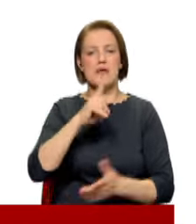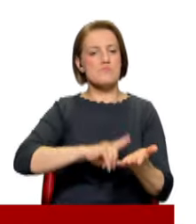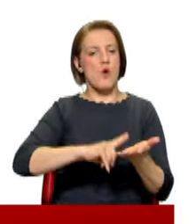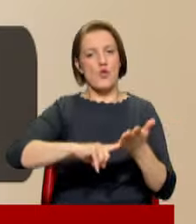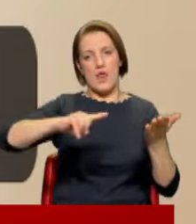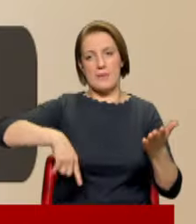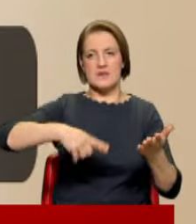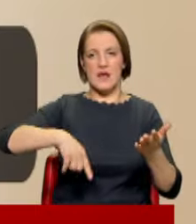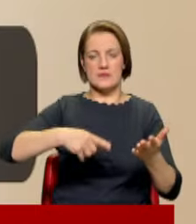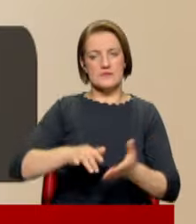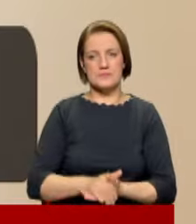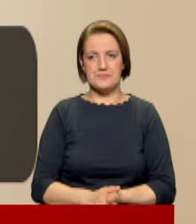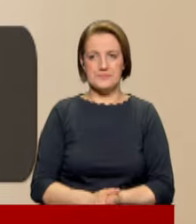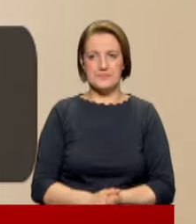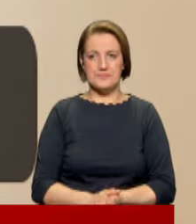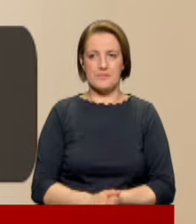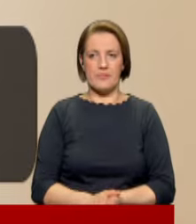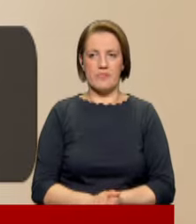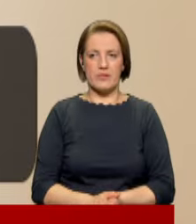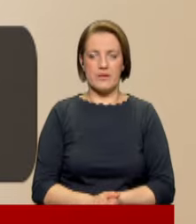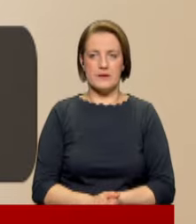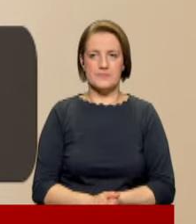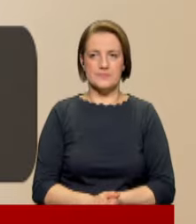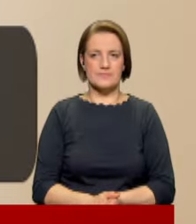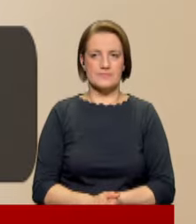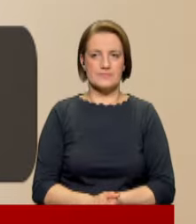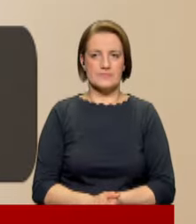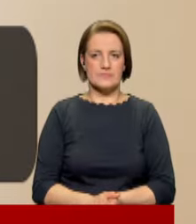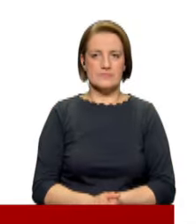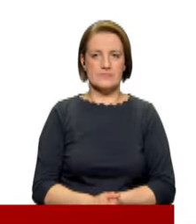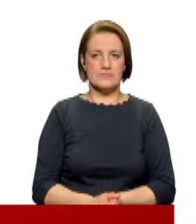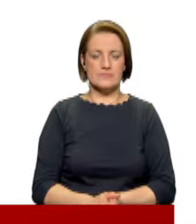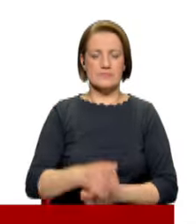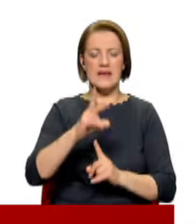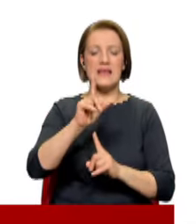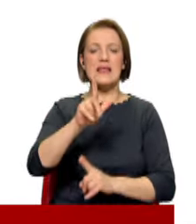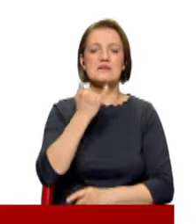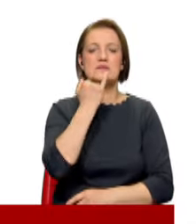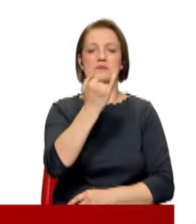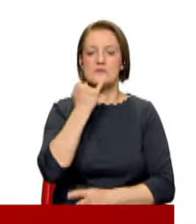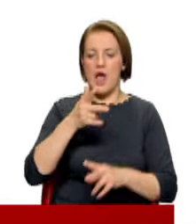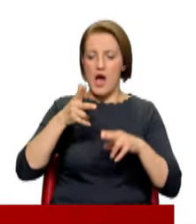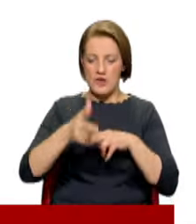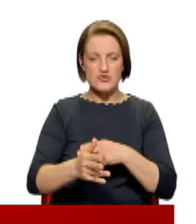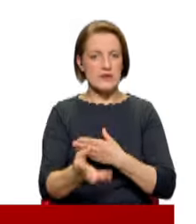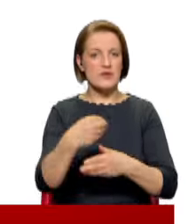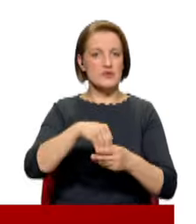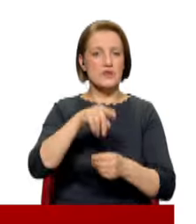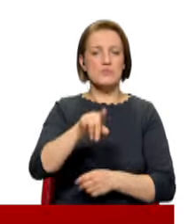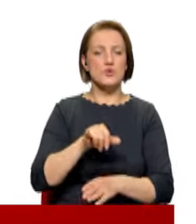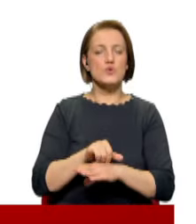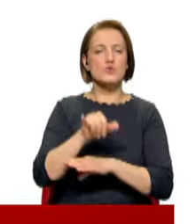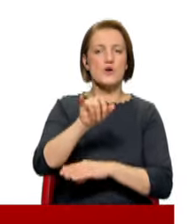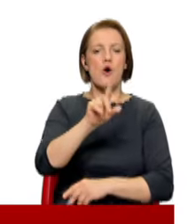imzalanmıştır bu uçağ özel işleri için kullanıyor bunu ne hakla yapıyorsun il ziyaretleri ve açılışlar kapsamında bu